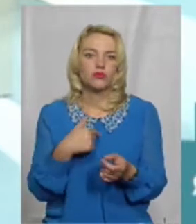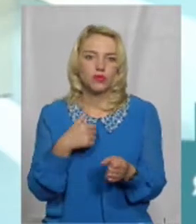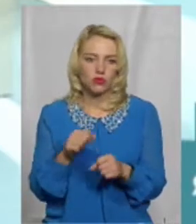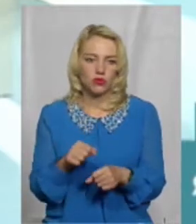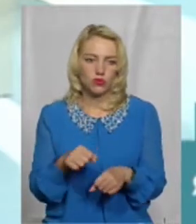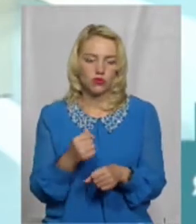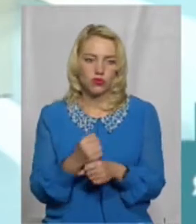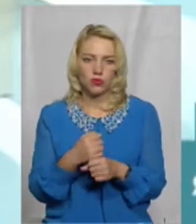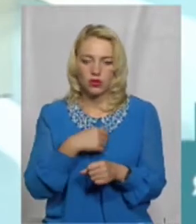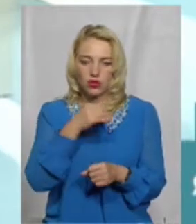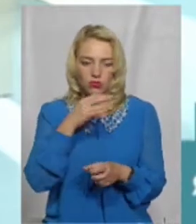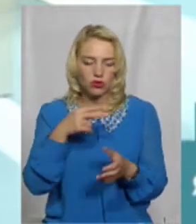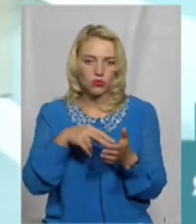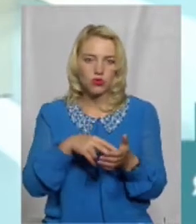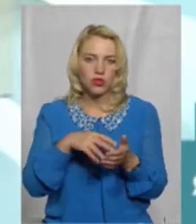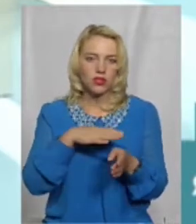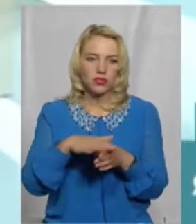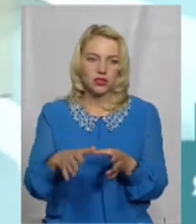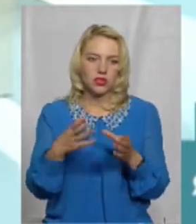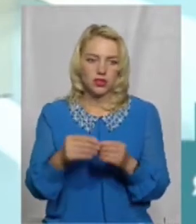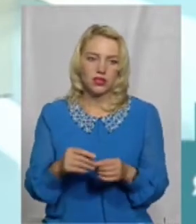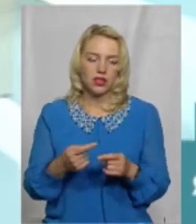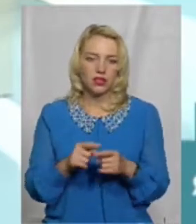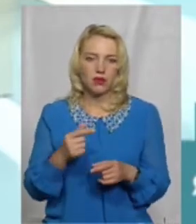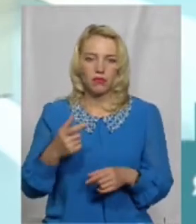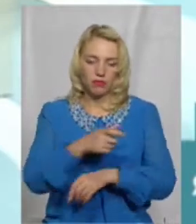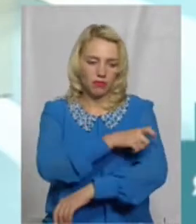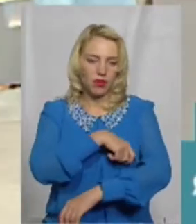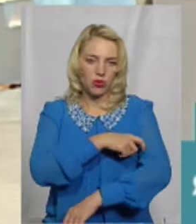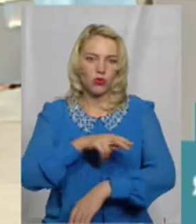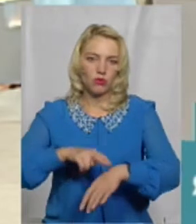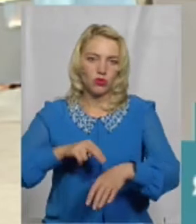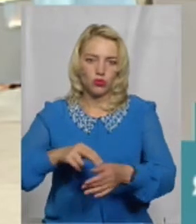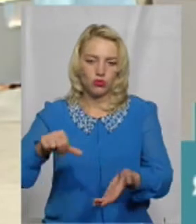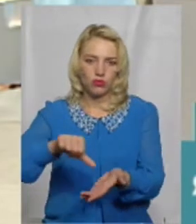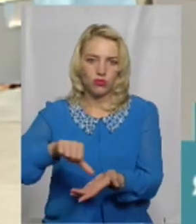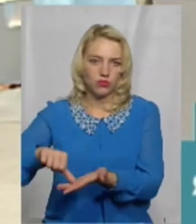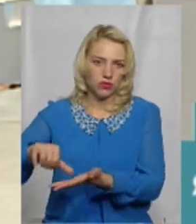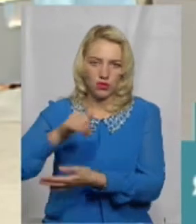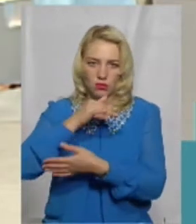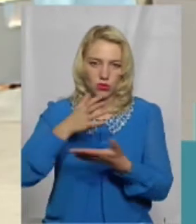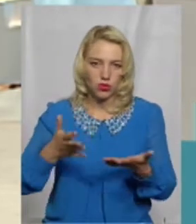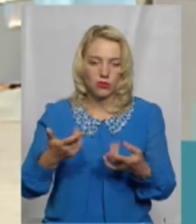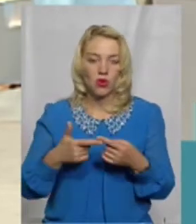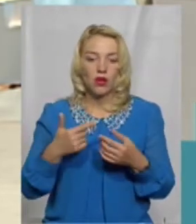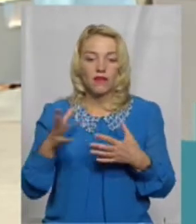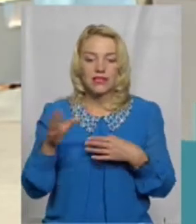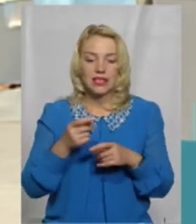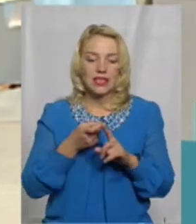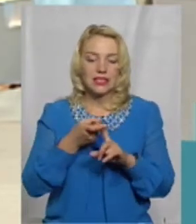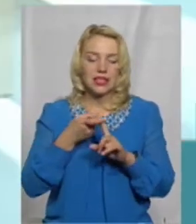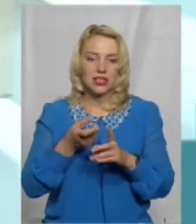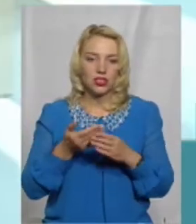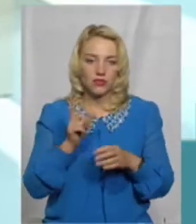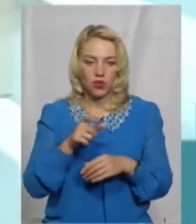зробити? Ну не можемо стояти біля них цілий день чи виставляти патрульного. Це все залежить від свідомості людей. Як вони відносяться